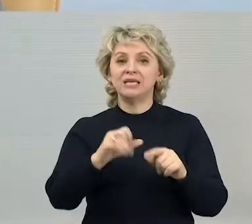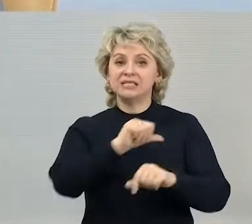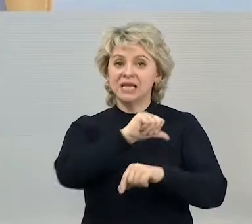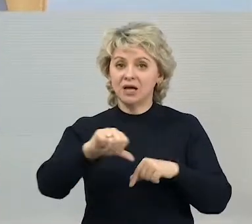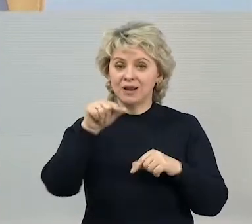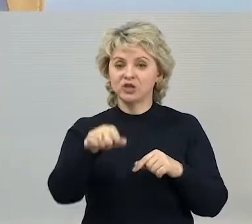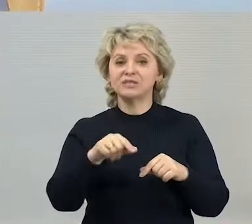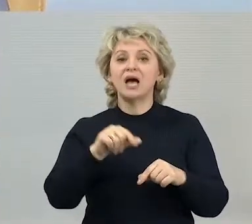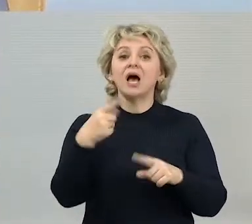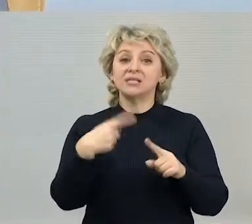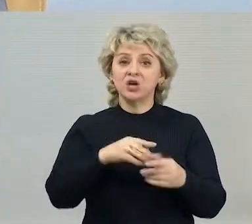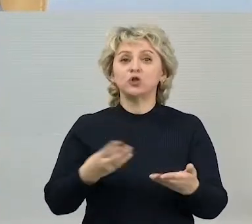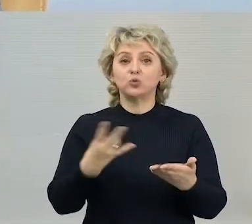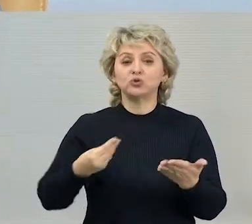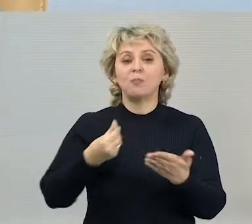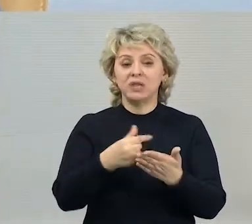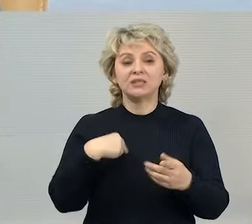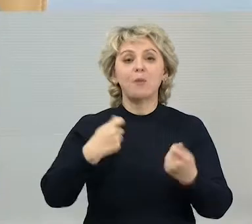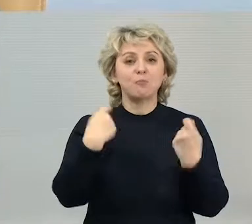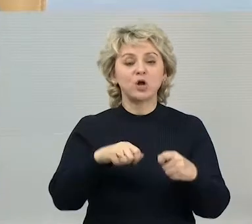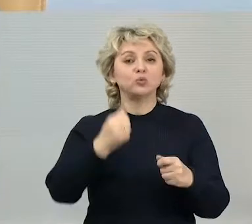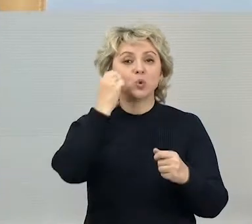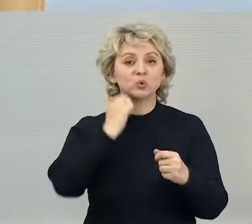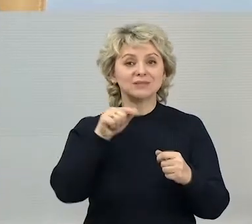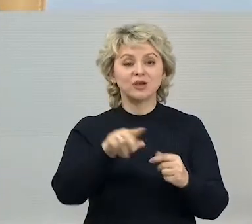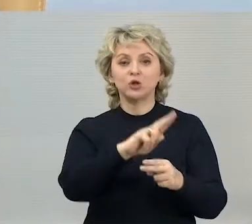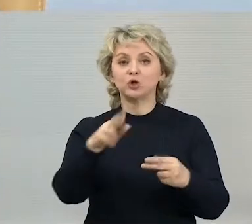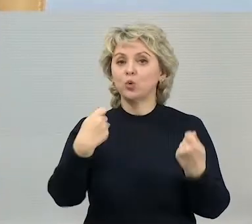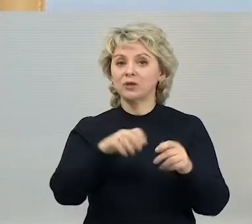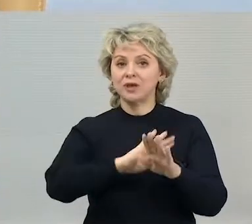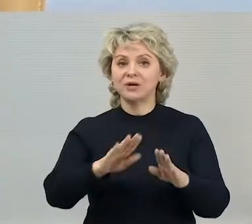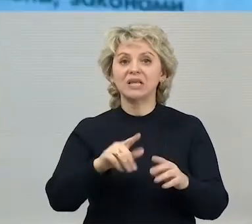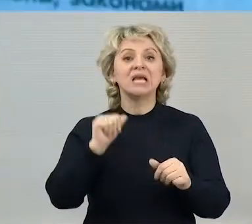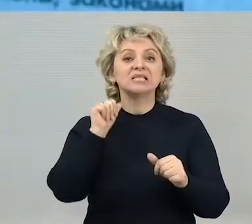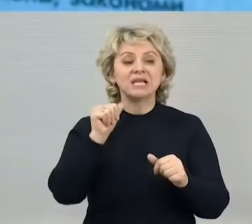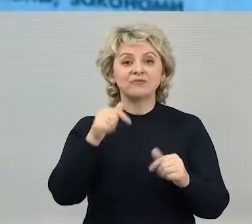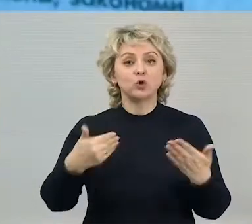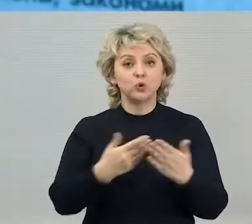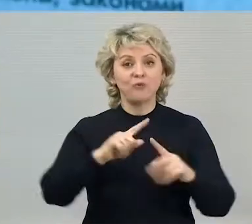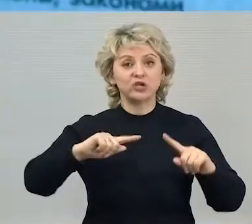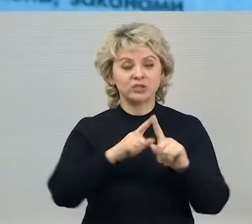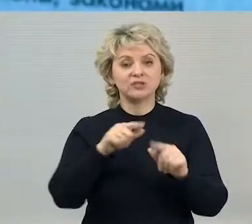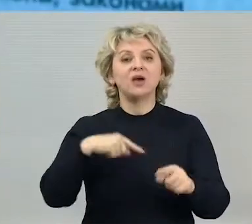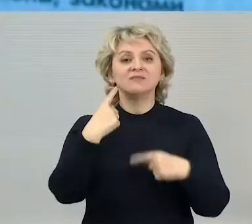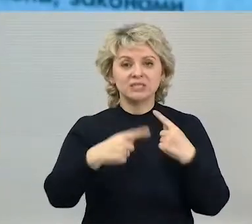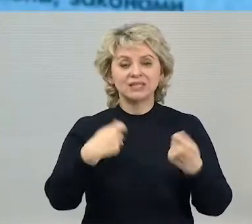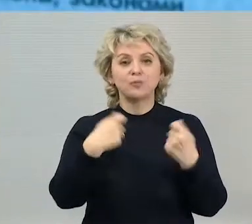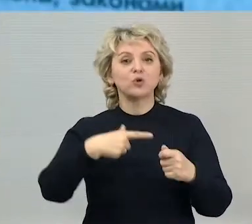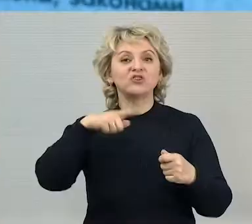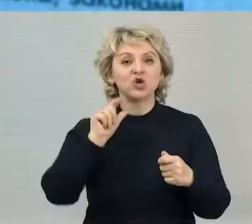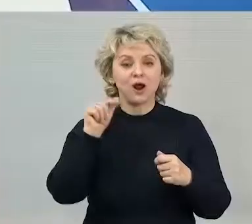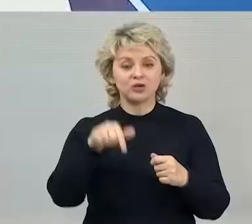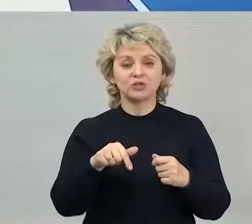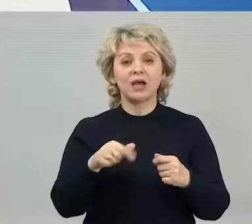Запада. За это приходится расплачиваться. Нам всегда продают устаревшие, никто не продаст завтрашнюю технологию, всегда продадут